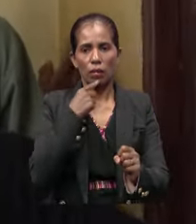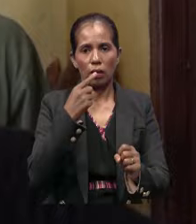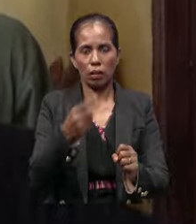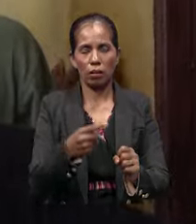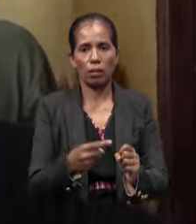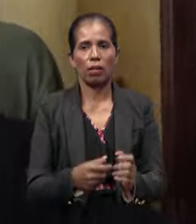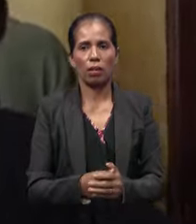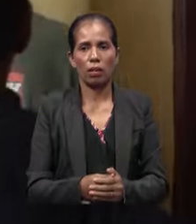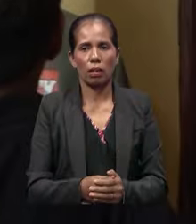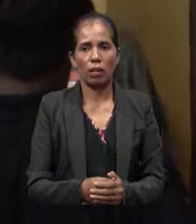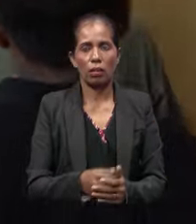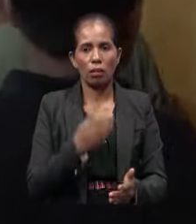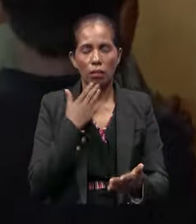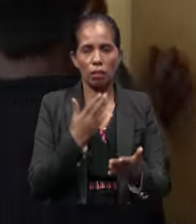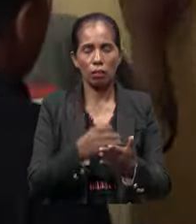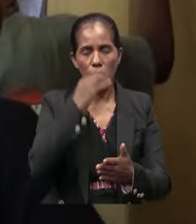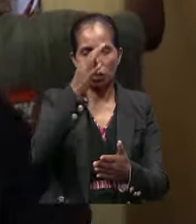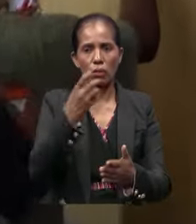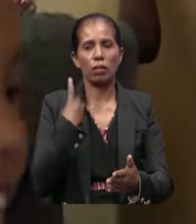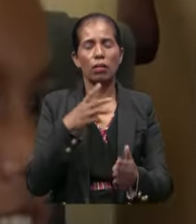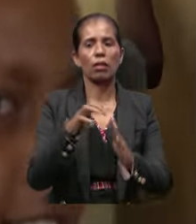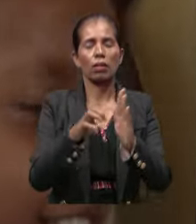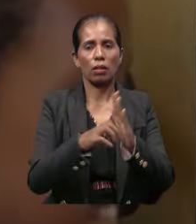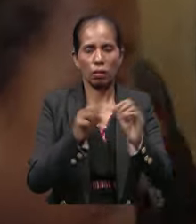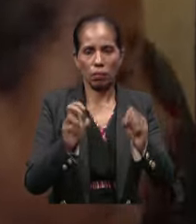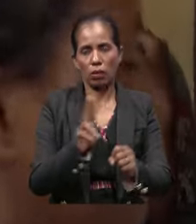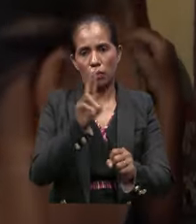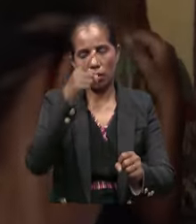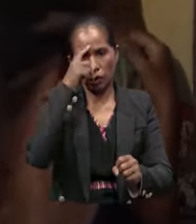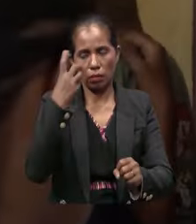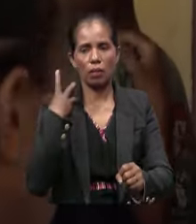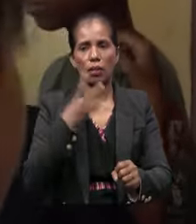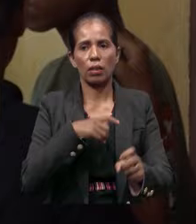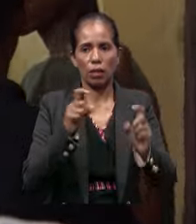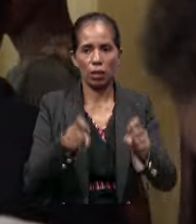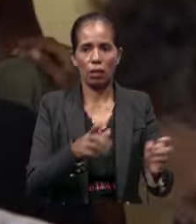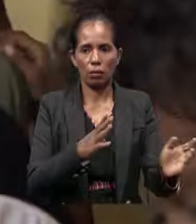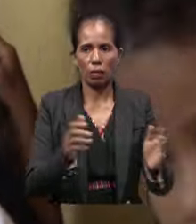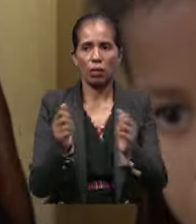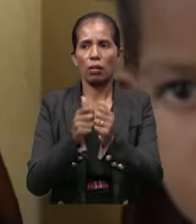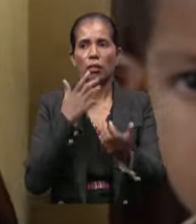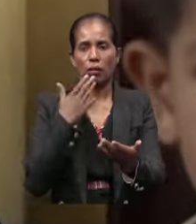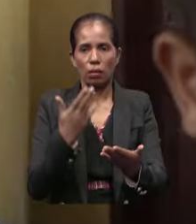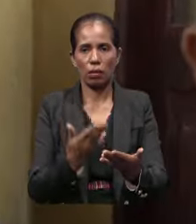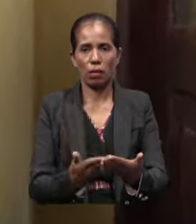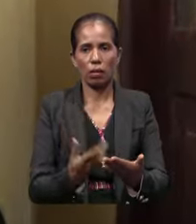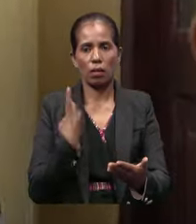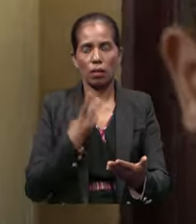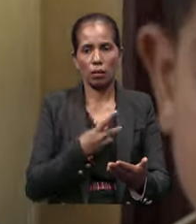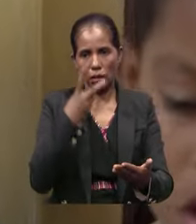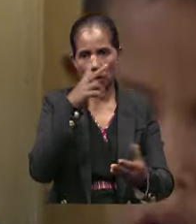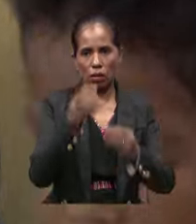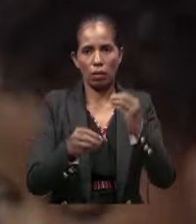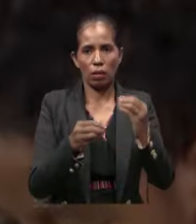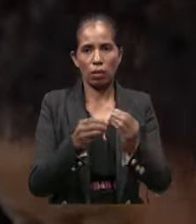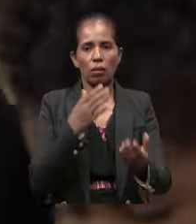bime dia ini be kredibel apa bai ruai tenis taru bele uja tama ne ma ite tenggi per para hodi dia kondisi hodi dia para ite kontrola ide ne